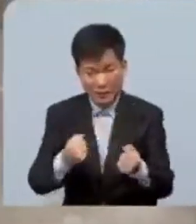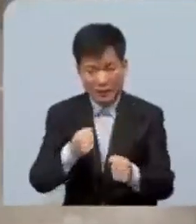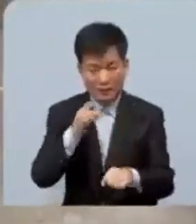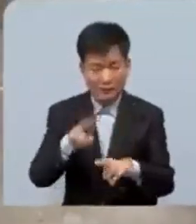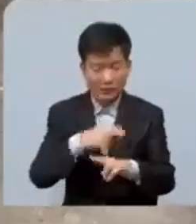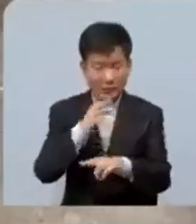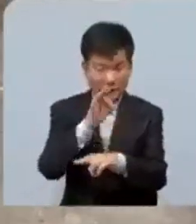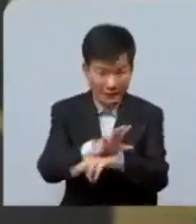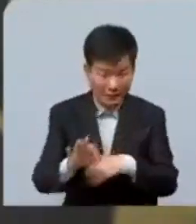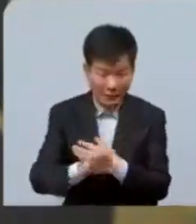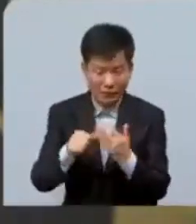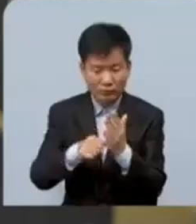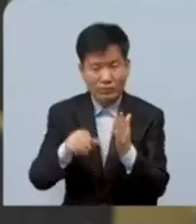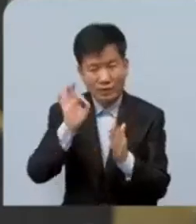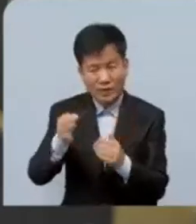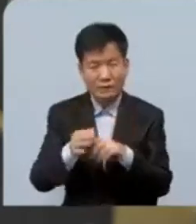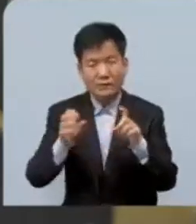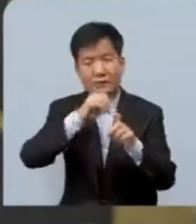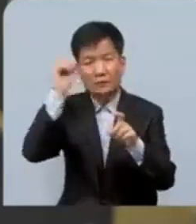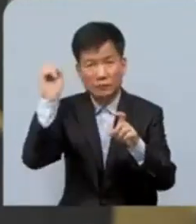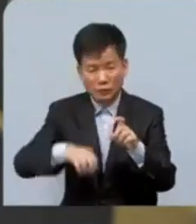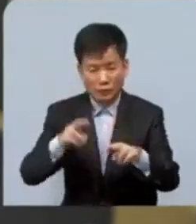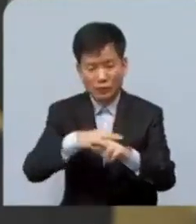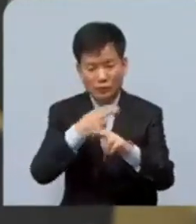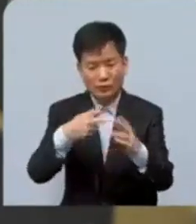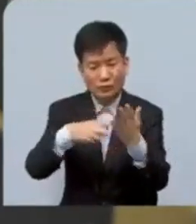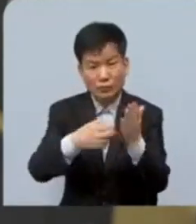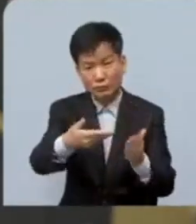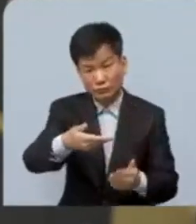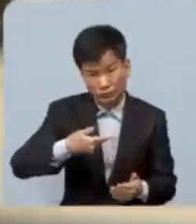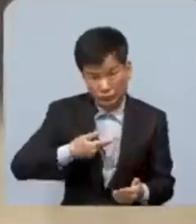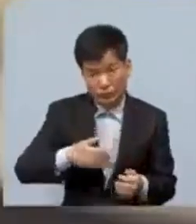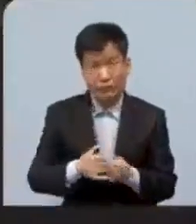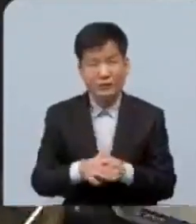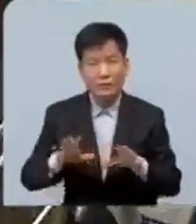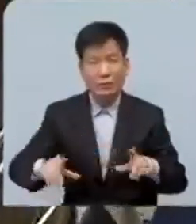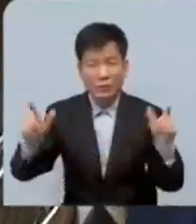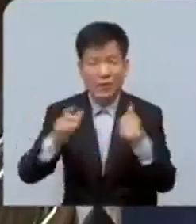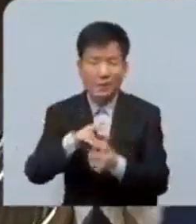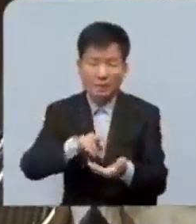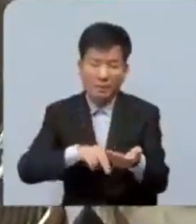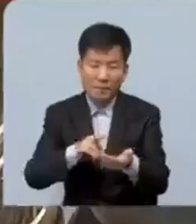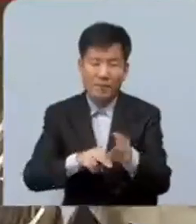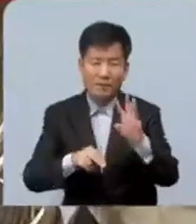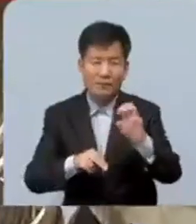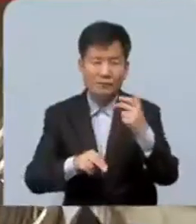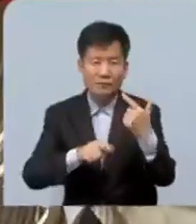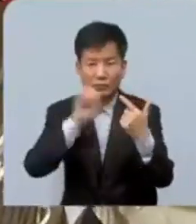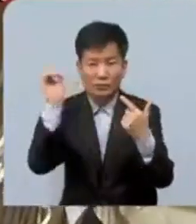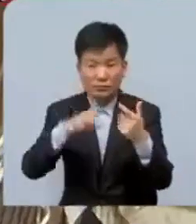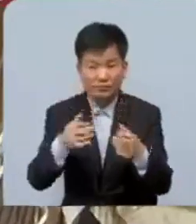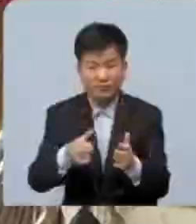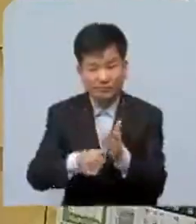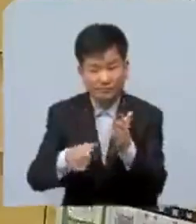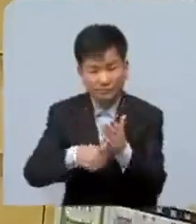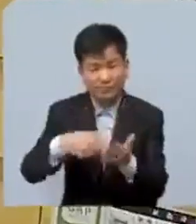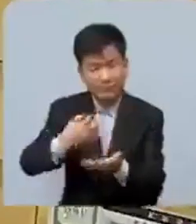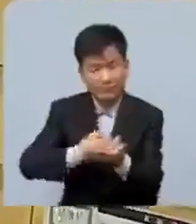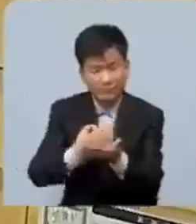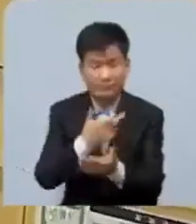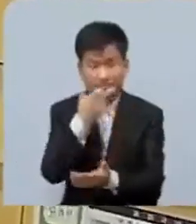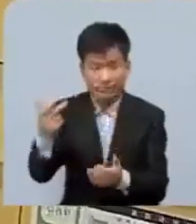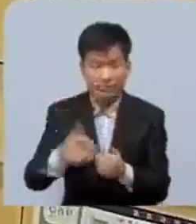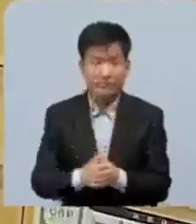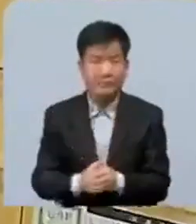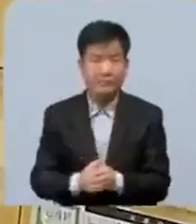선물을 사면 물건값의 10%를 상품권으로 돌려줬는데 올해 매출이 36%나 늘었습니다